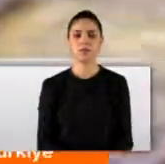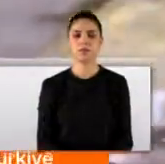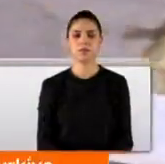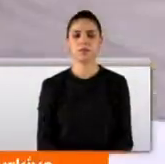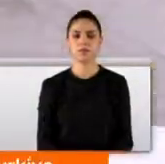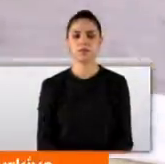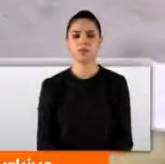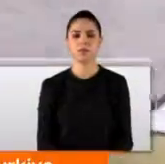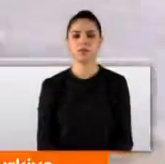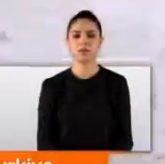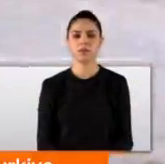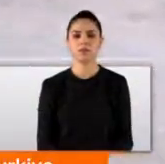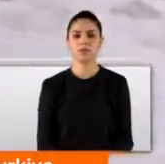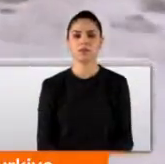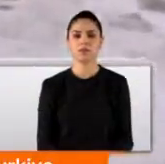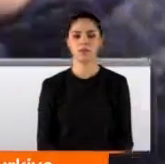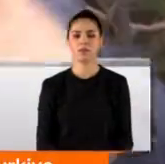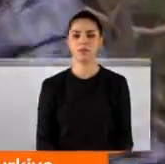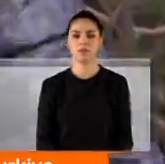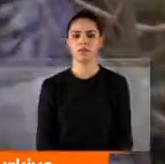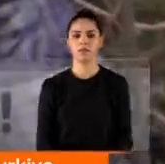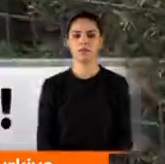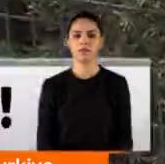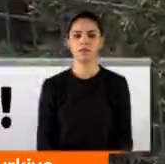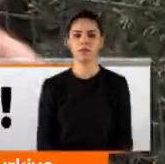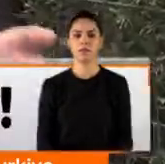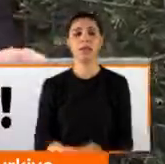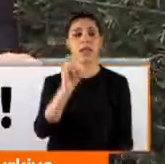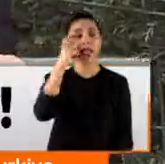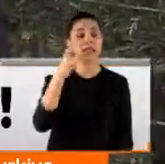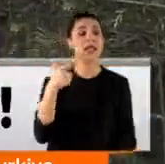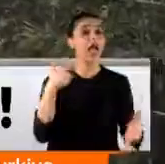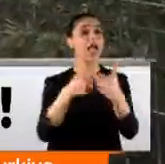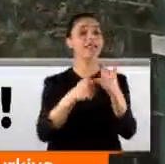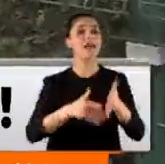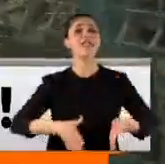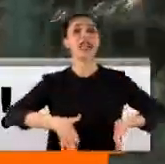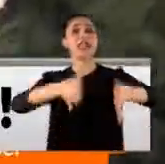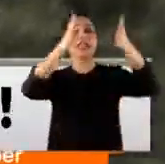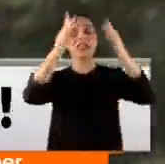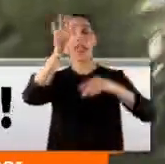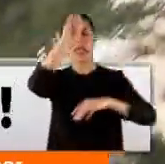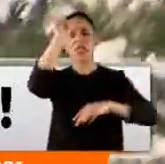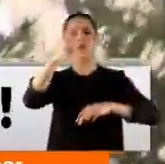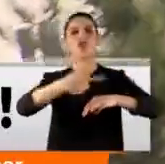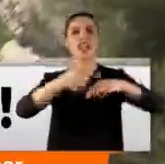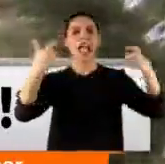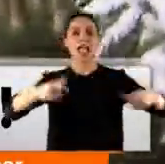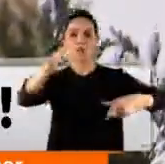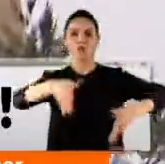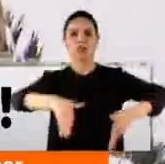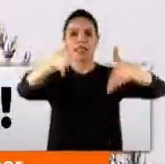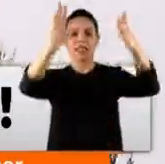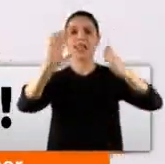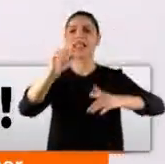uyuşturucu. Komple kağıtlar zaten sarmak için. Ya can güvenliği yok. İddiaların odağındaki site Esenyurt'taki işte tam da bu site.